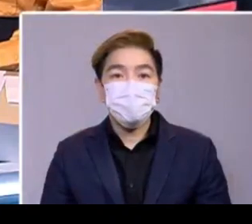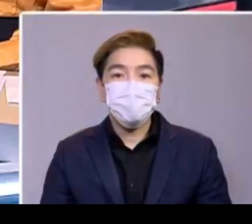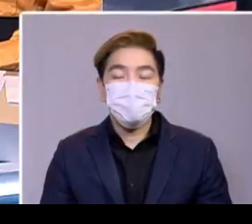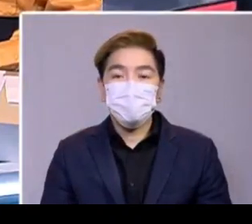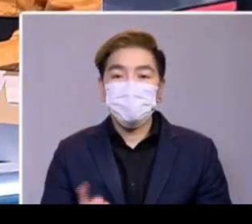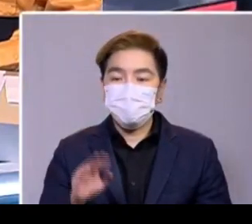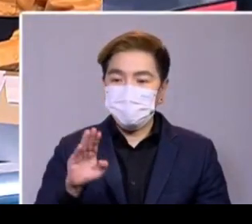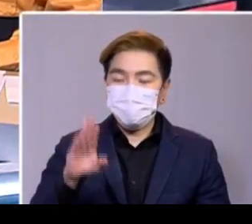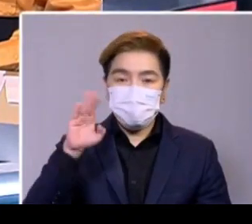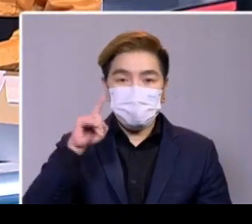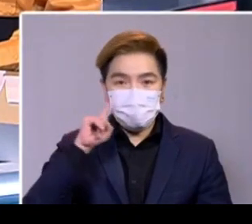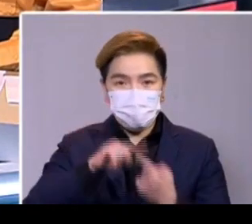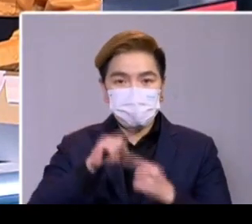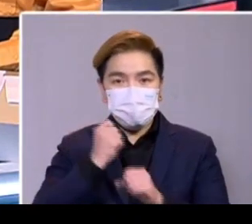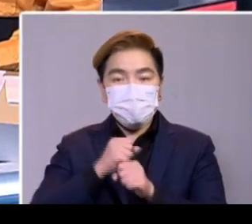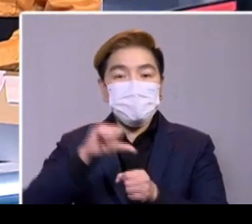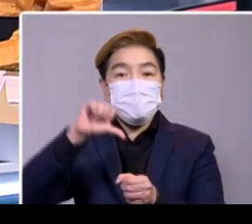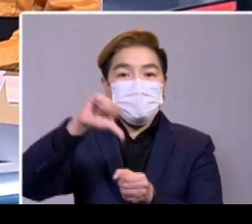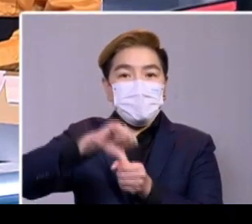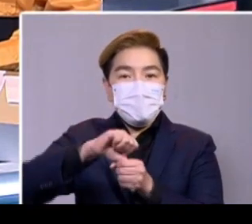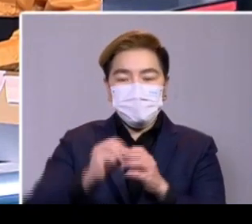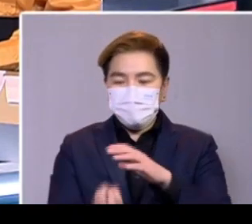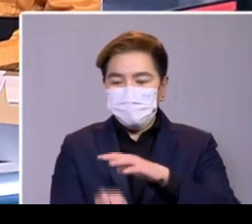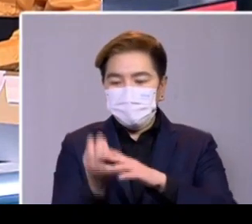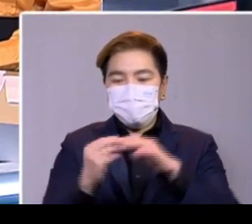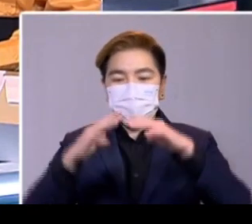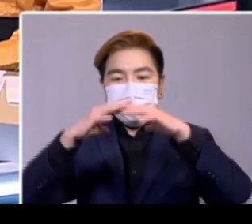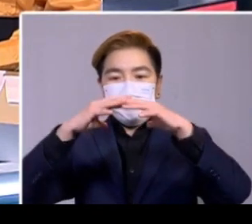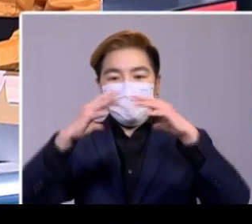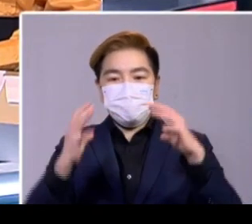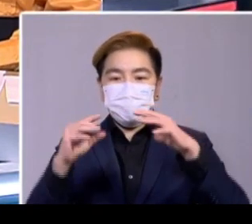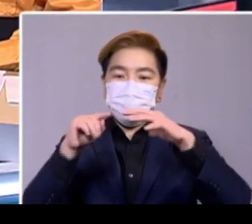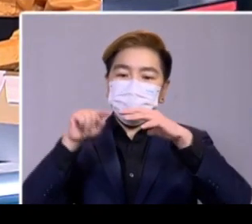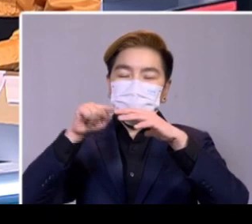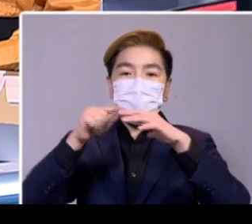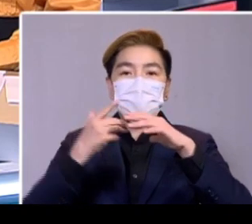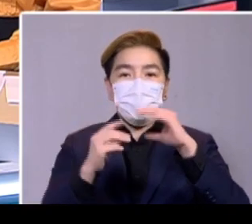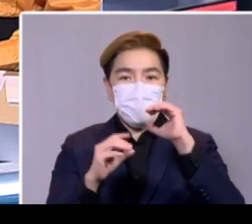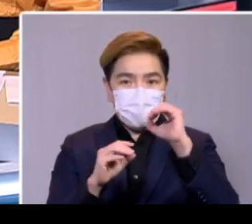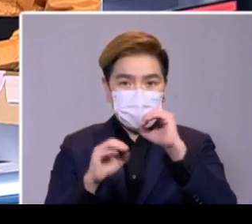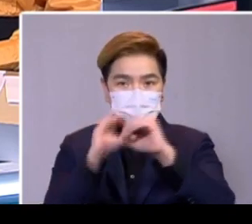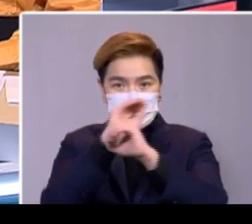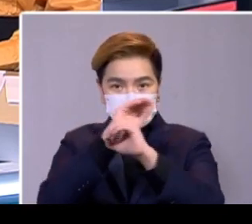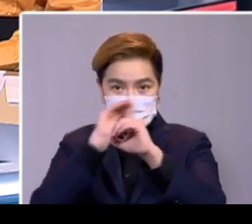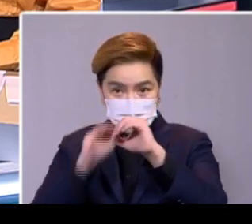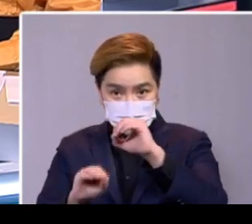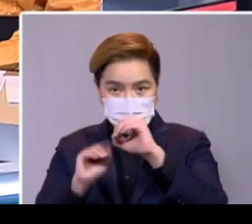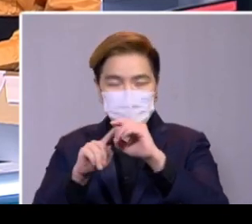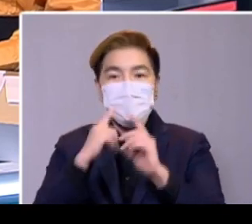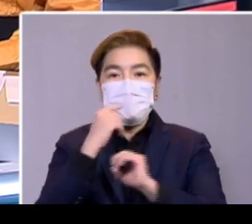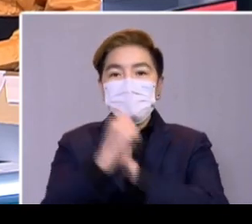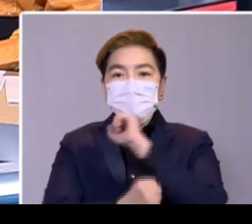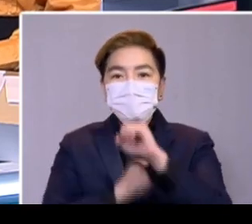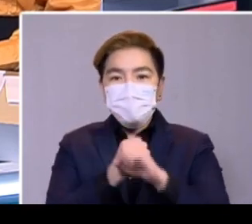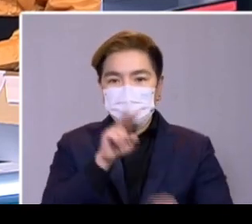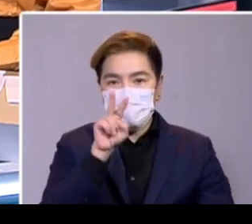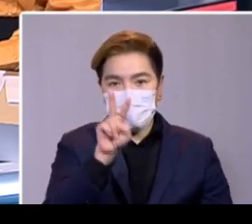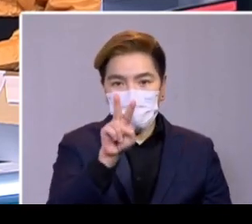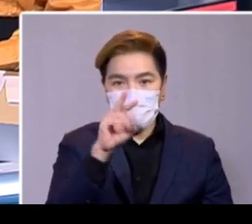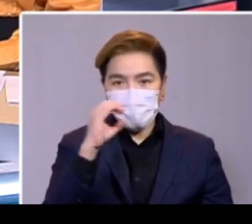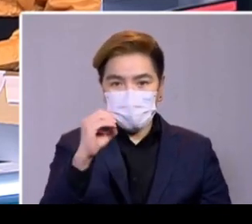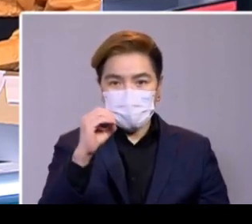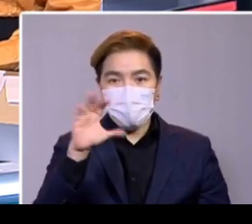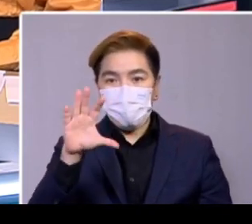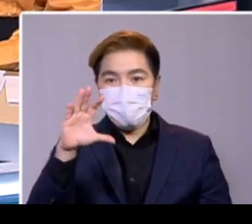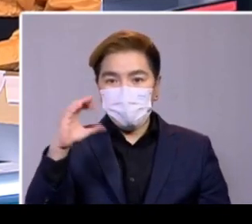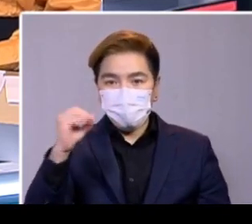ปตท.ได้ประกาศเป้าหมายการปล่อยก๊าซเรือนกระจกสุทธิเป็นศูนย์หรือว่า Net Zero Emissions ภายในปี2050ค่ะชูกลยุ